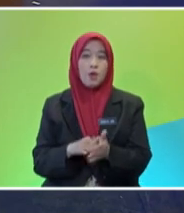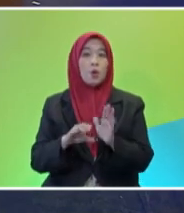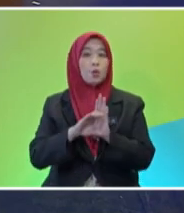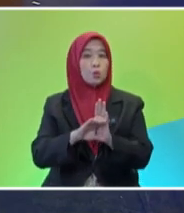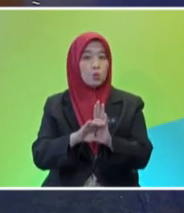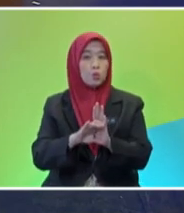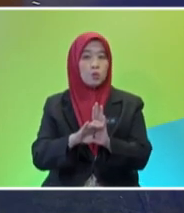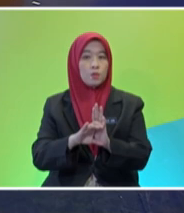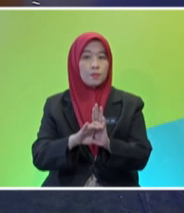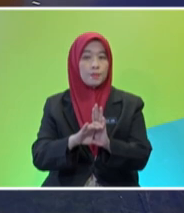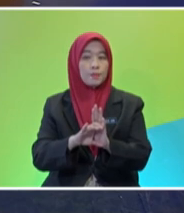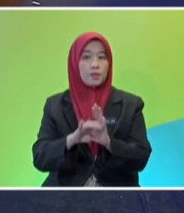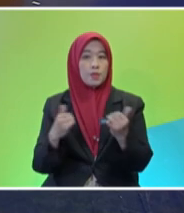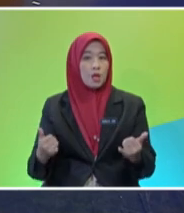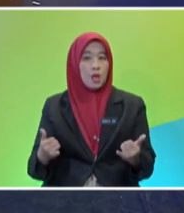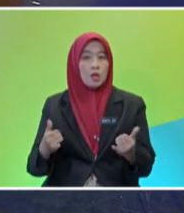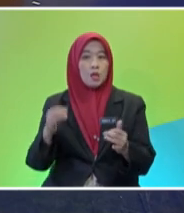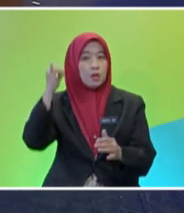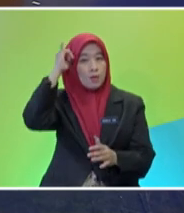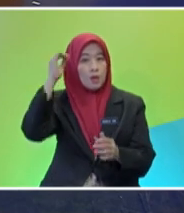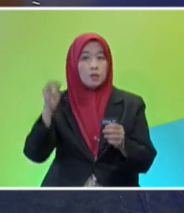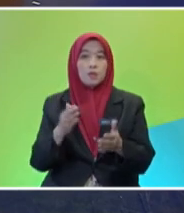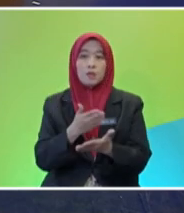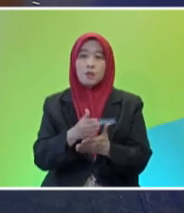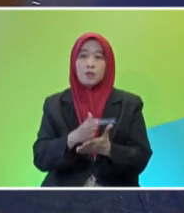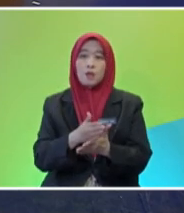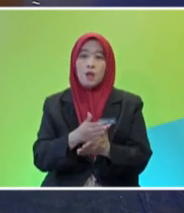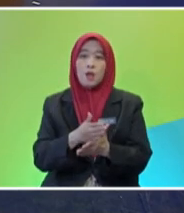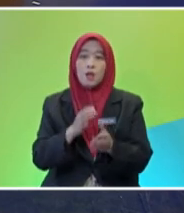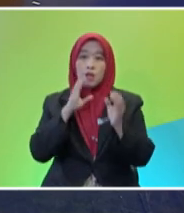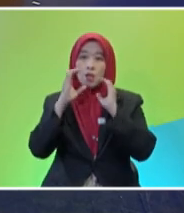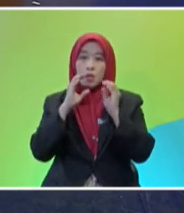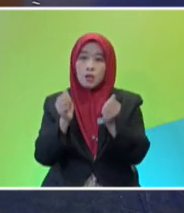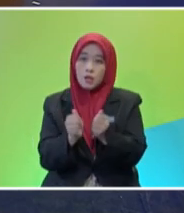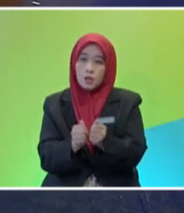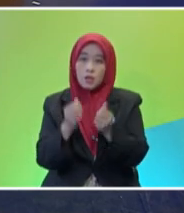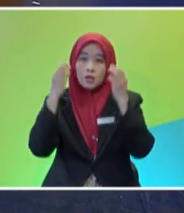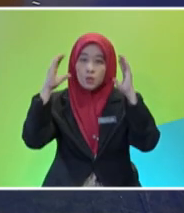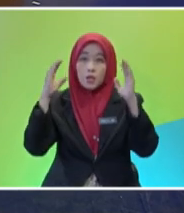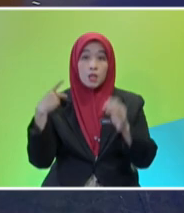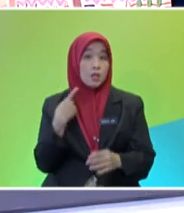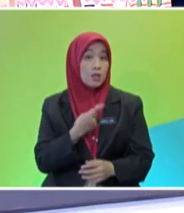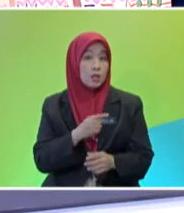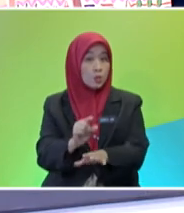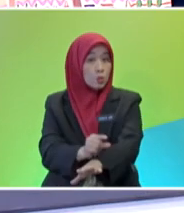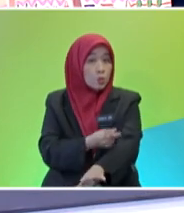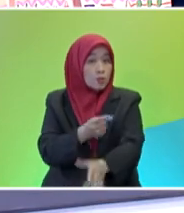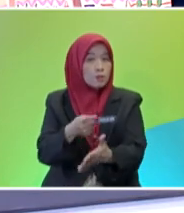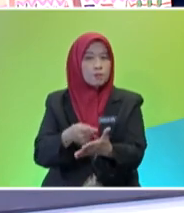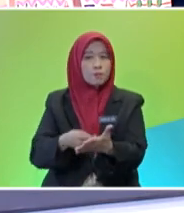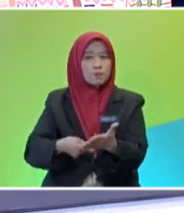dulu kan. Sekarang ni Irfan tengah bercakap dengan cikgu. Sekarang ni kita menggunakan apa cikgu? Rasa-rasa